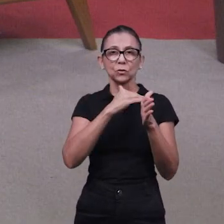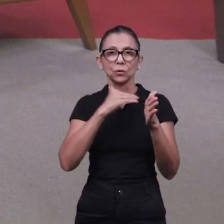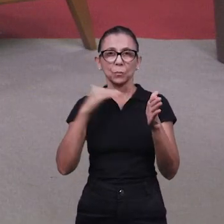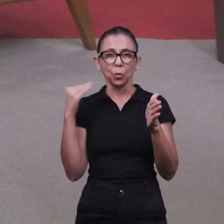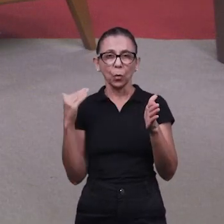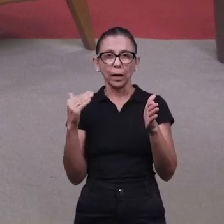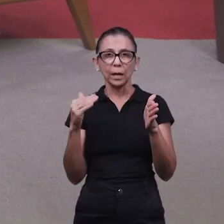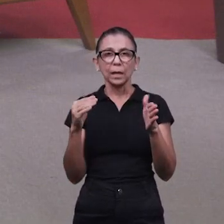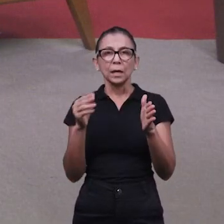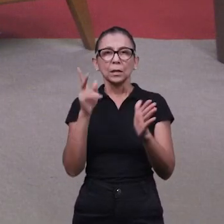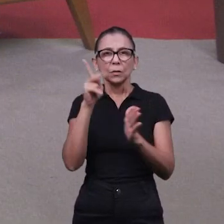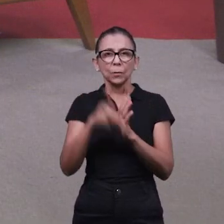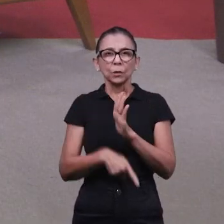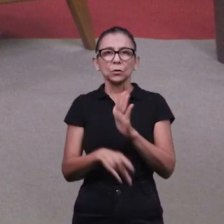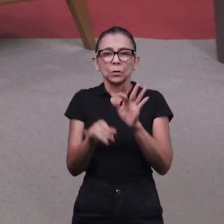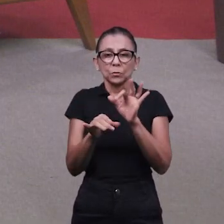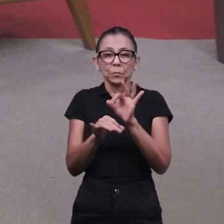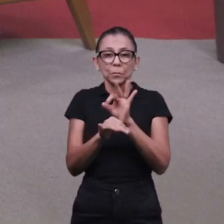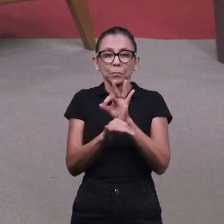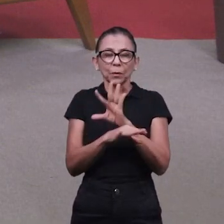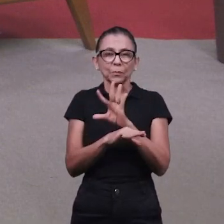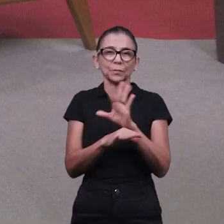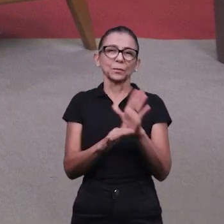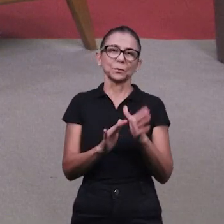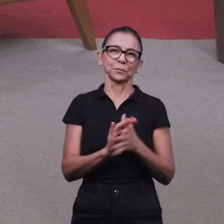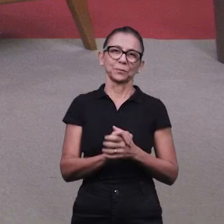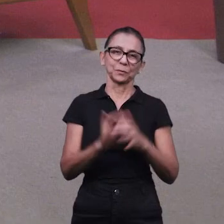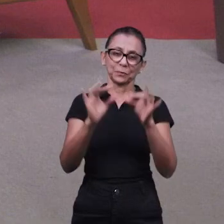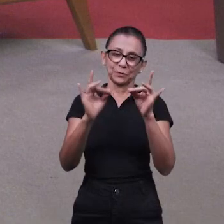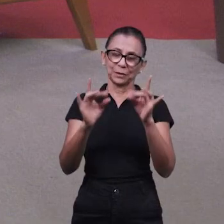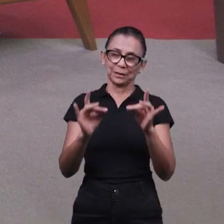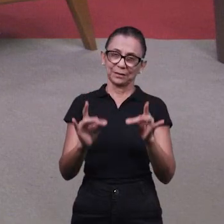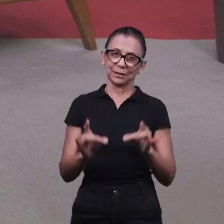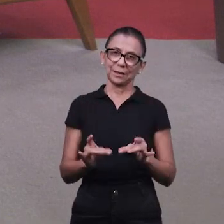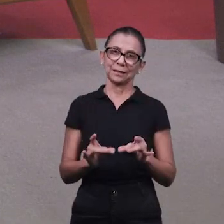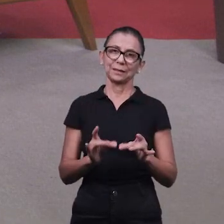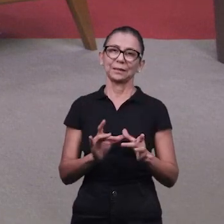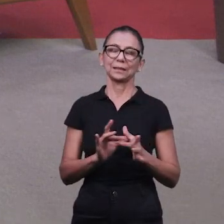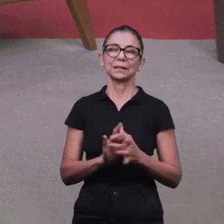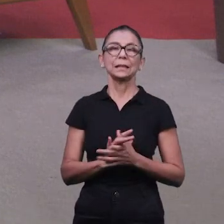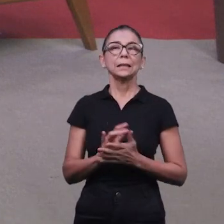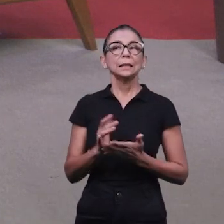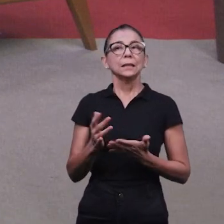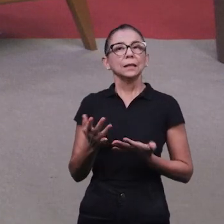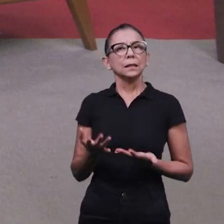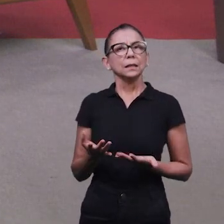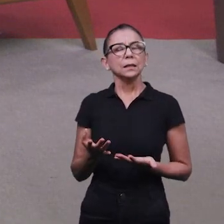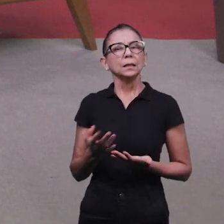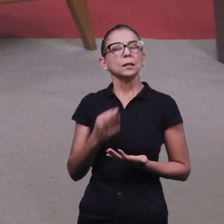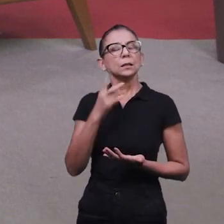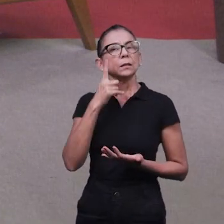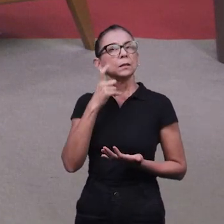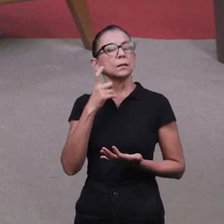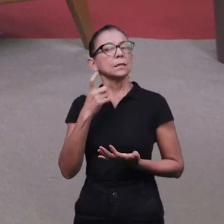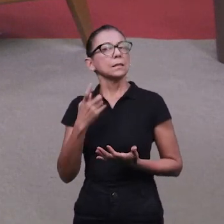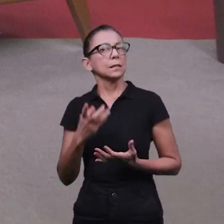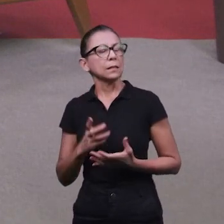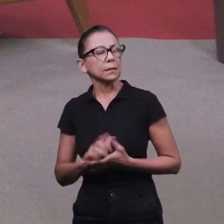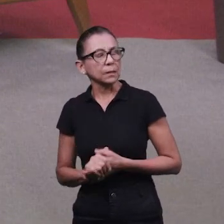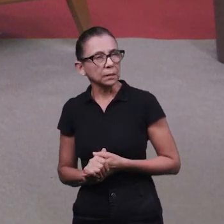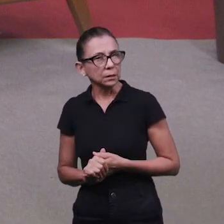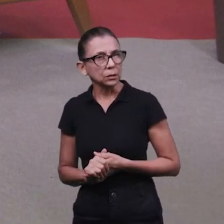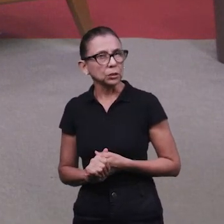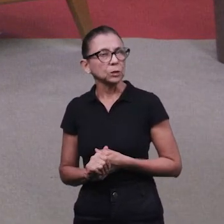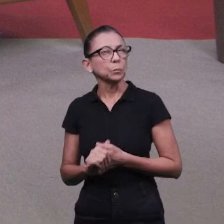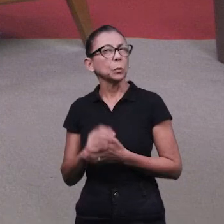Il a construit, il a édifié une merveille. Et historiquement, cela a attiré beaucoup l'attention